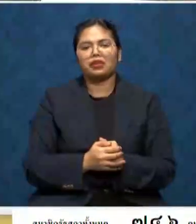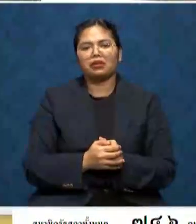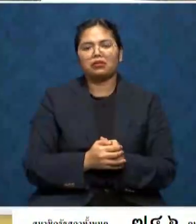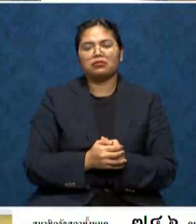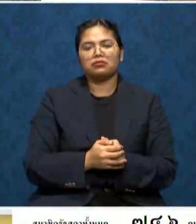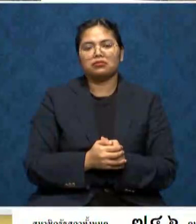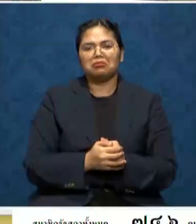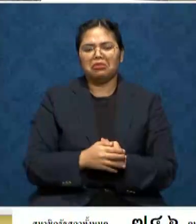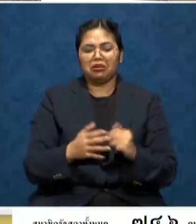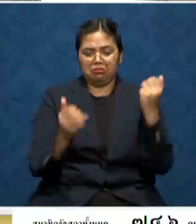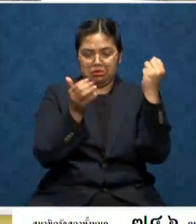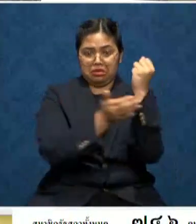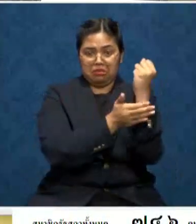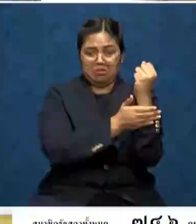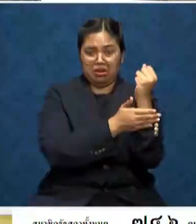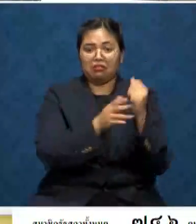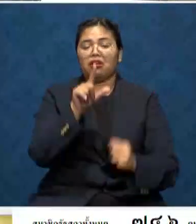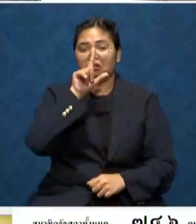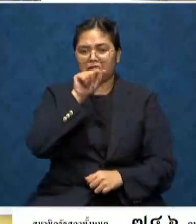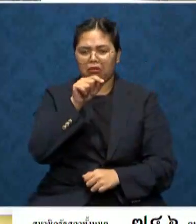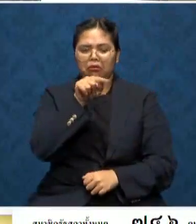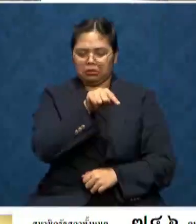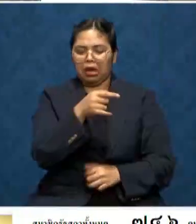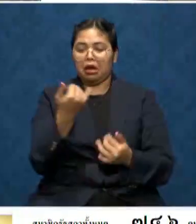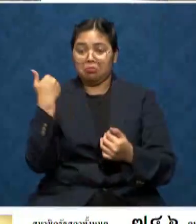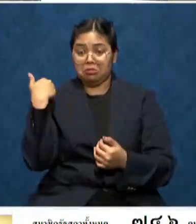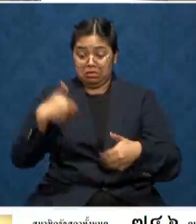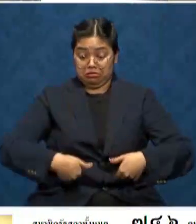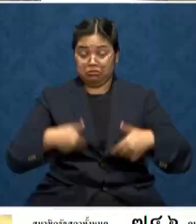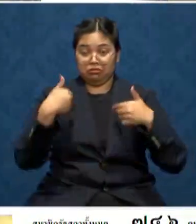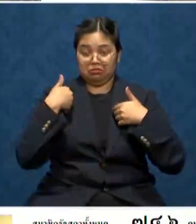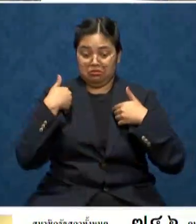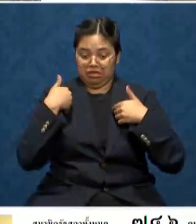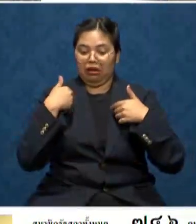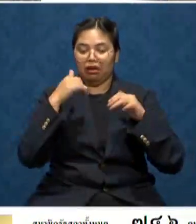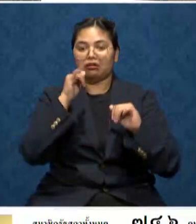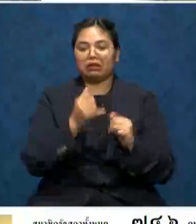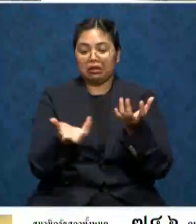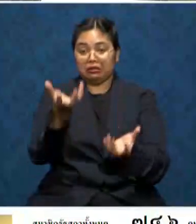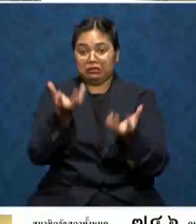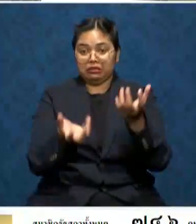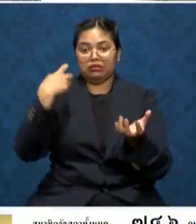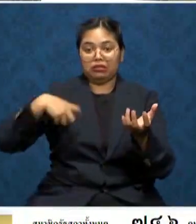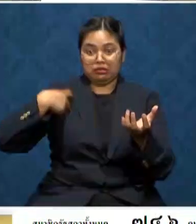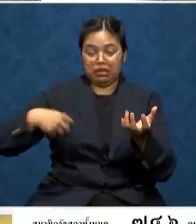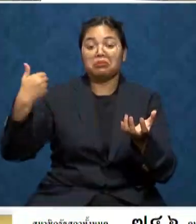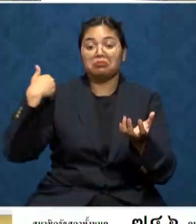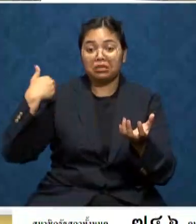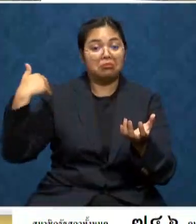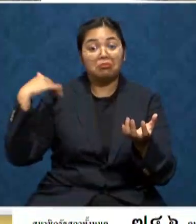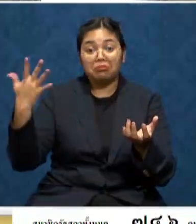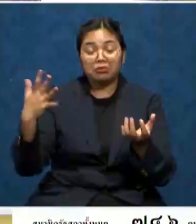คบคตัวนั้นยัจะมีชีวิตอยู่รอบตอบภัยที่จะเปนขนสารยุธธรรมหรอไม่หอว่จะถู